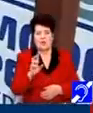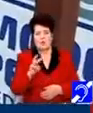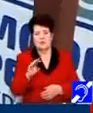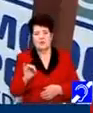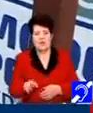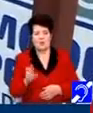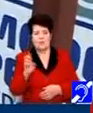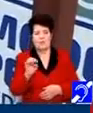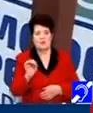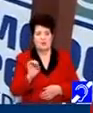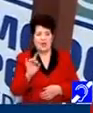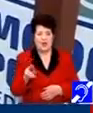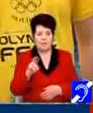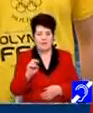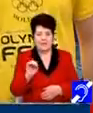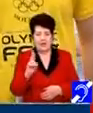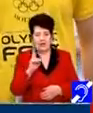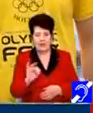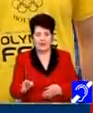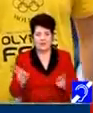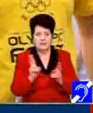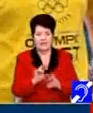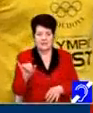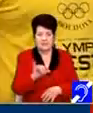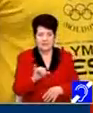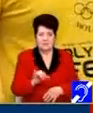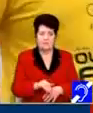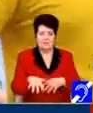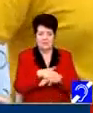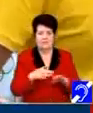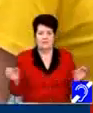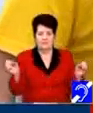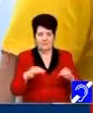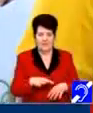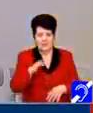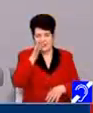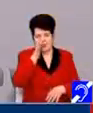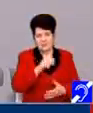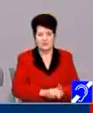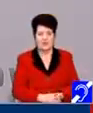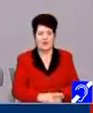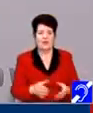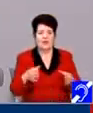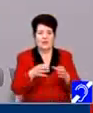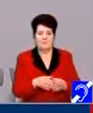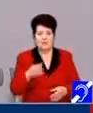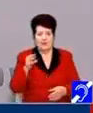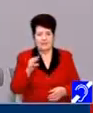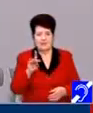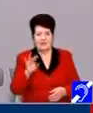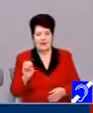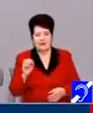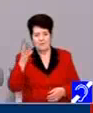Bejenaru, Vitalie Enache și Cristina Petrache îți dau întâlnire sâmbătă în piața Marii Adunări Naționale din Chișinău. Echipa TVR Moldova